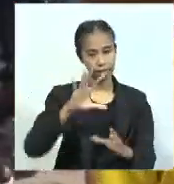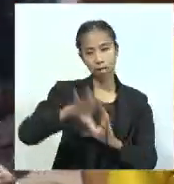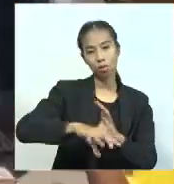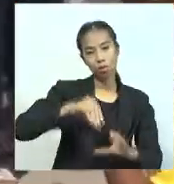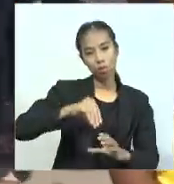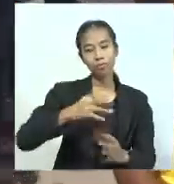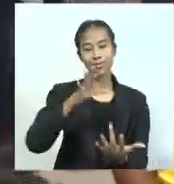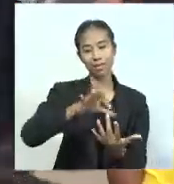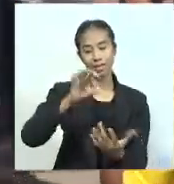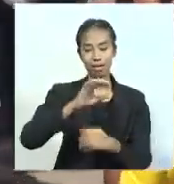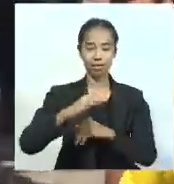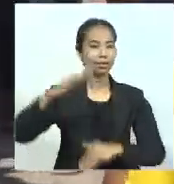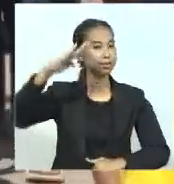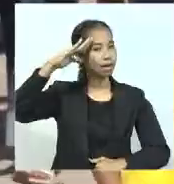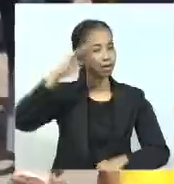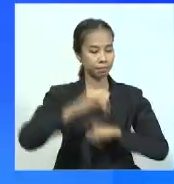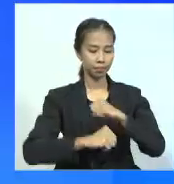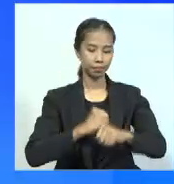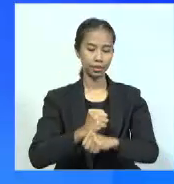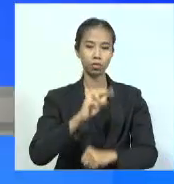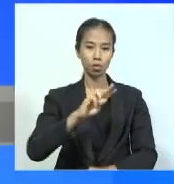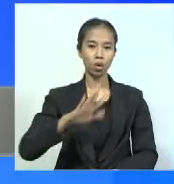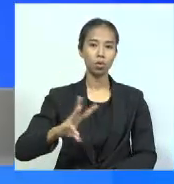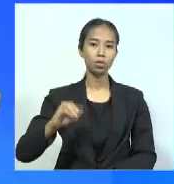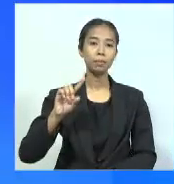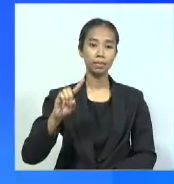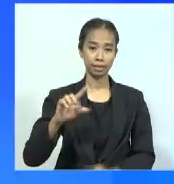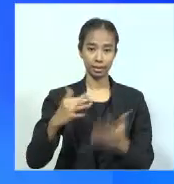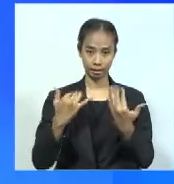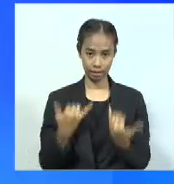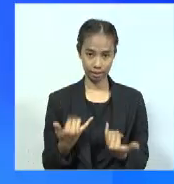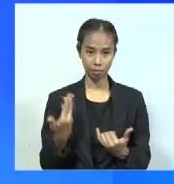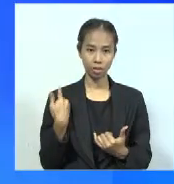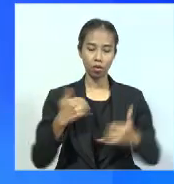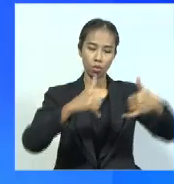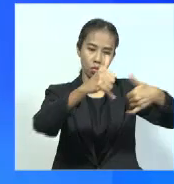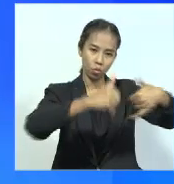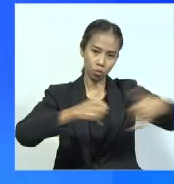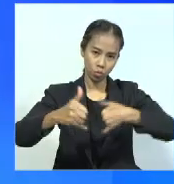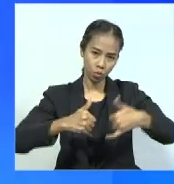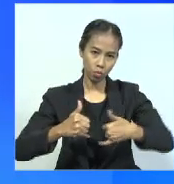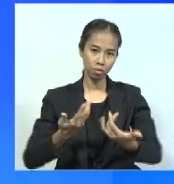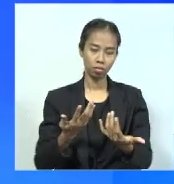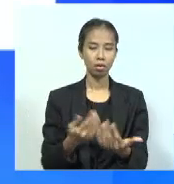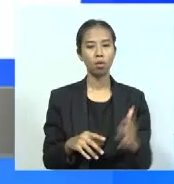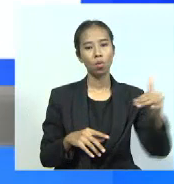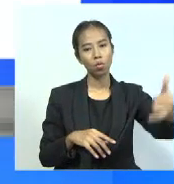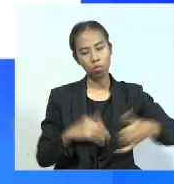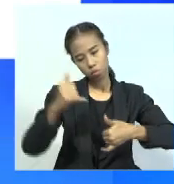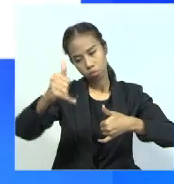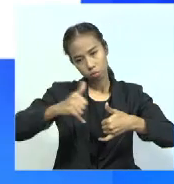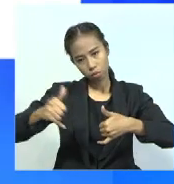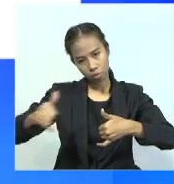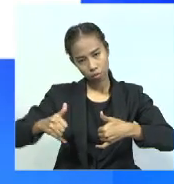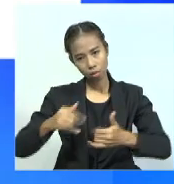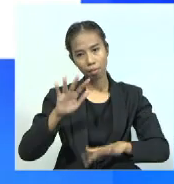ทหารกองเกินทั่วประเทศประจำปี2561มีทหารกองเกินเข้าตรวจรับการตรวจเลือกเข้ารับการตรวจเลือกทั่